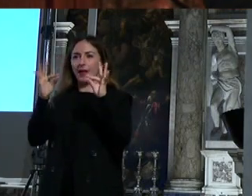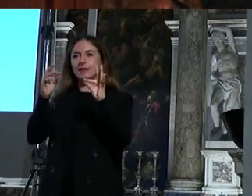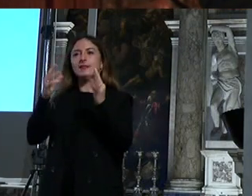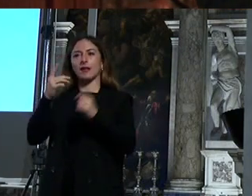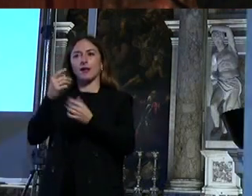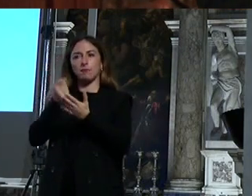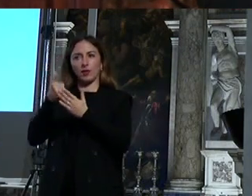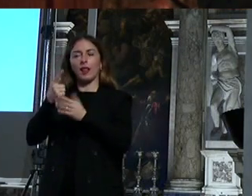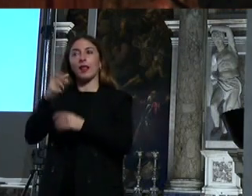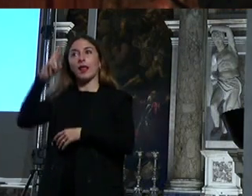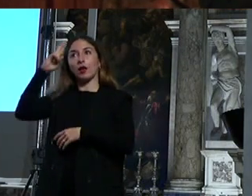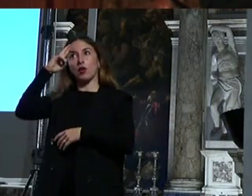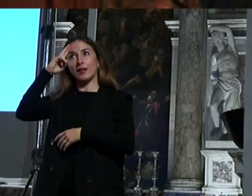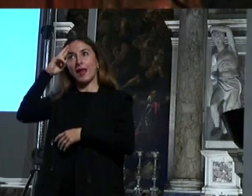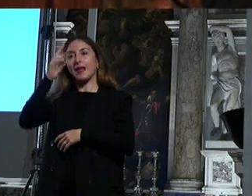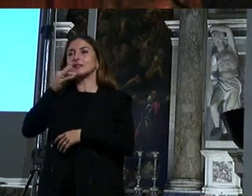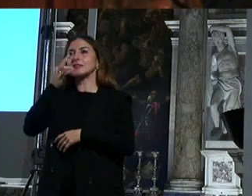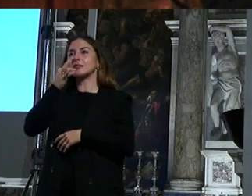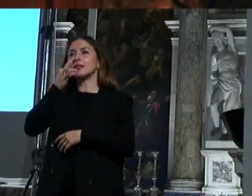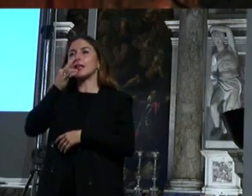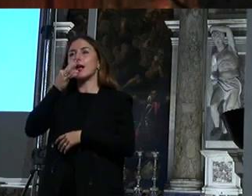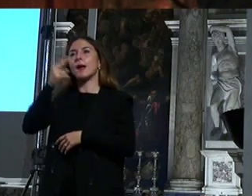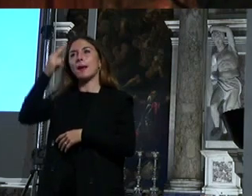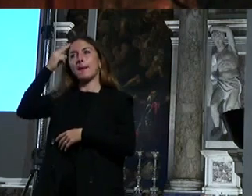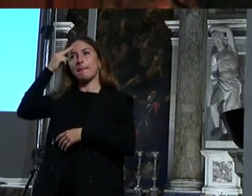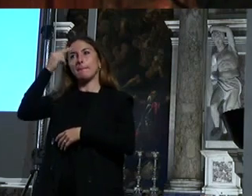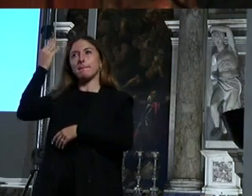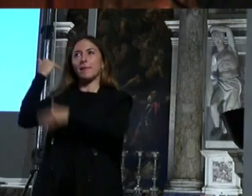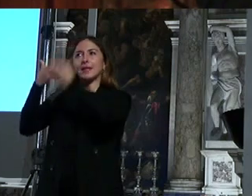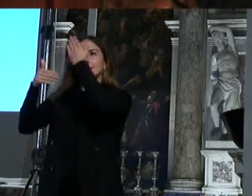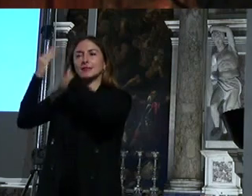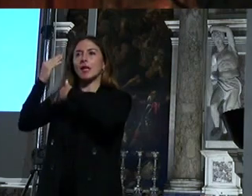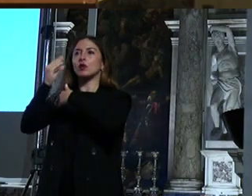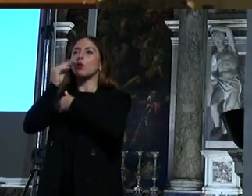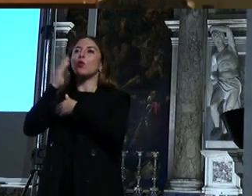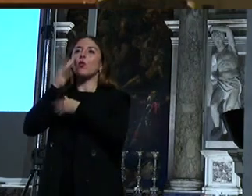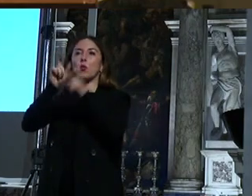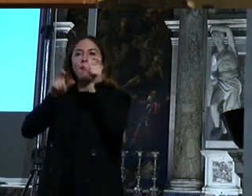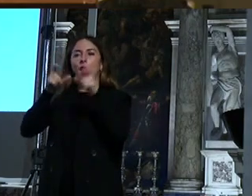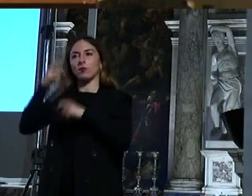dire portare nella memoria il passato, ma riguardarlo,